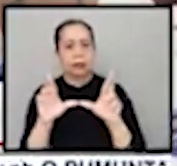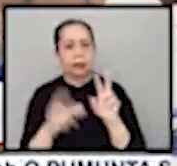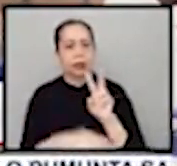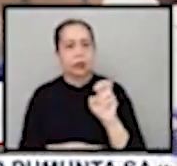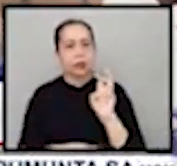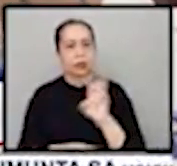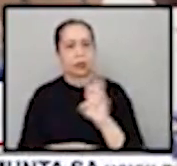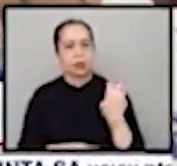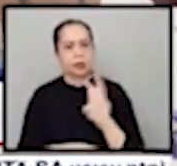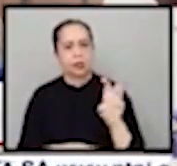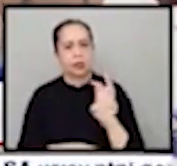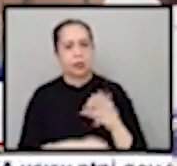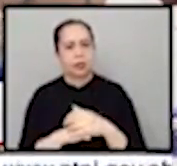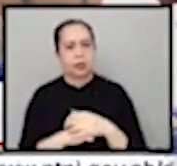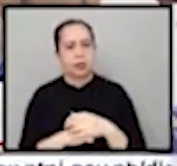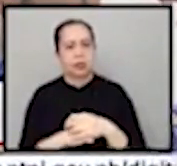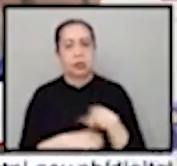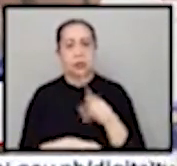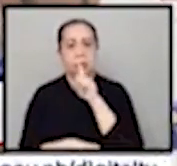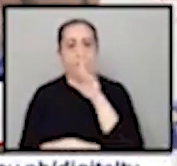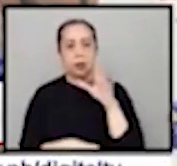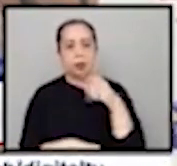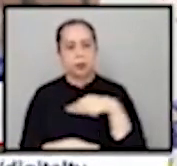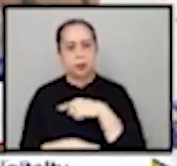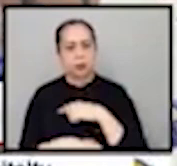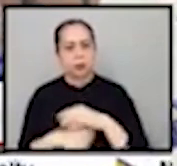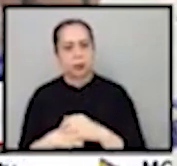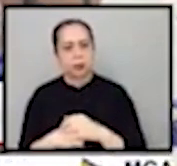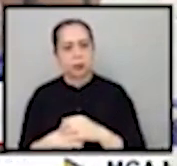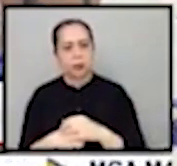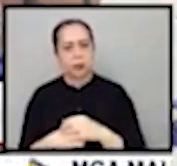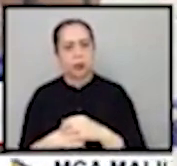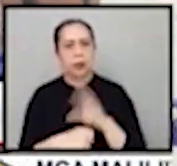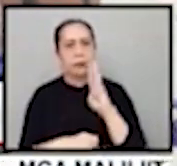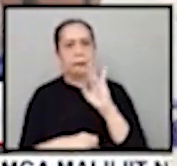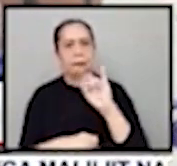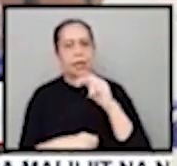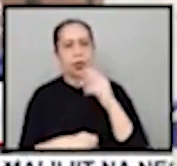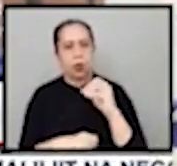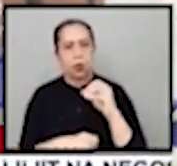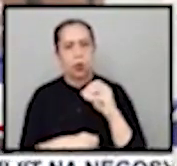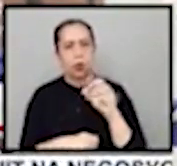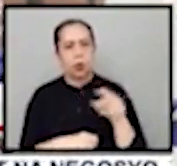266. Ang ipinangako niya sa amin was yung bingo blackout sa